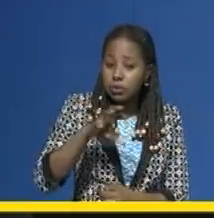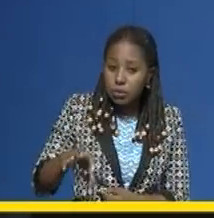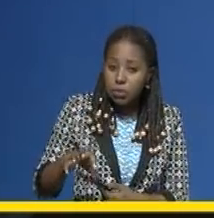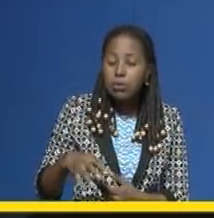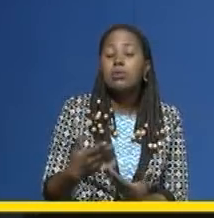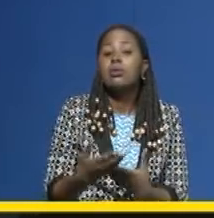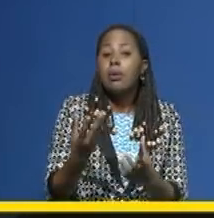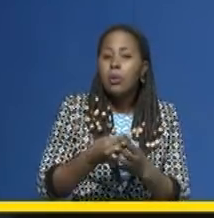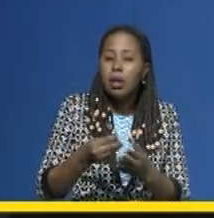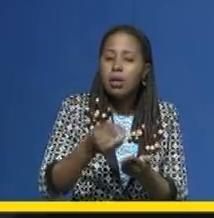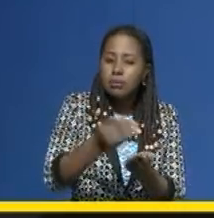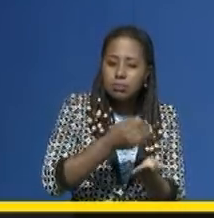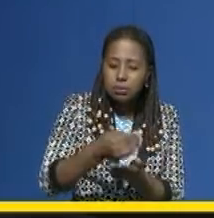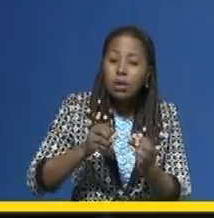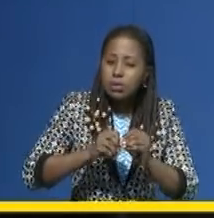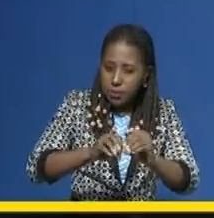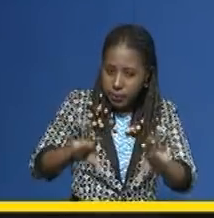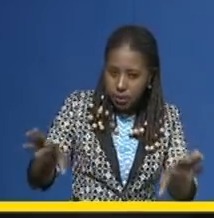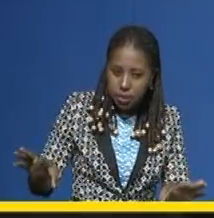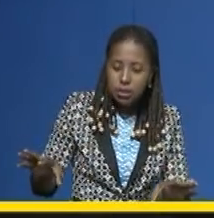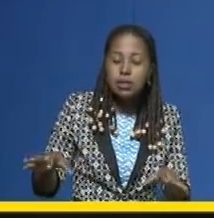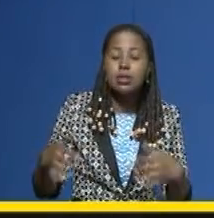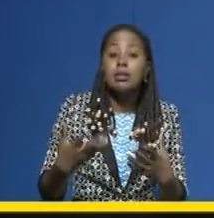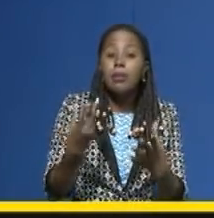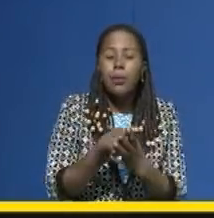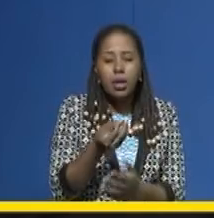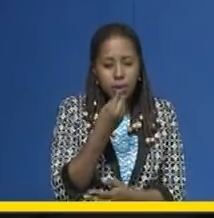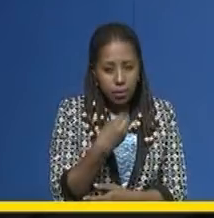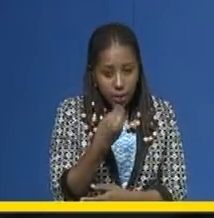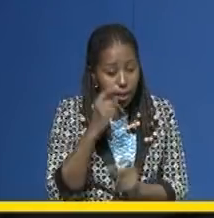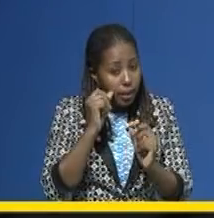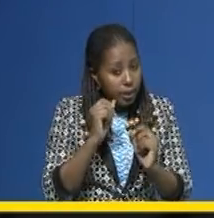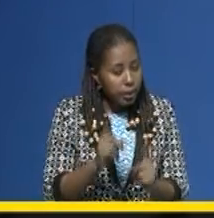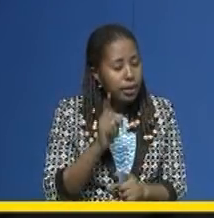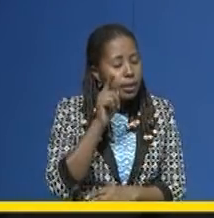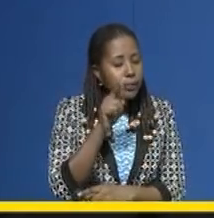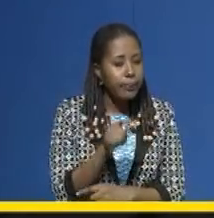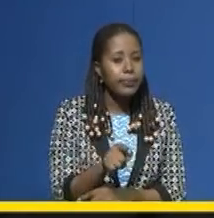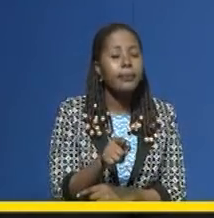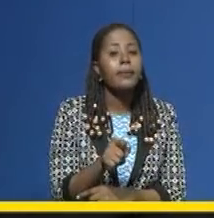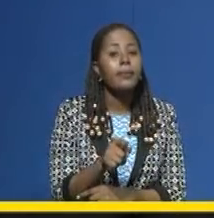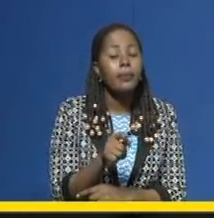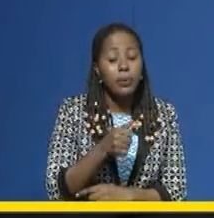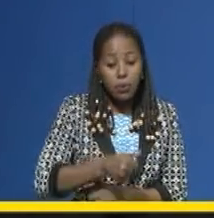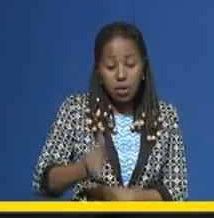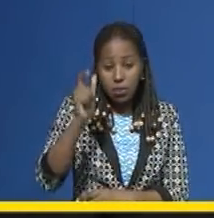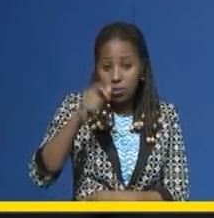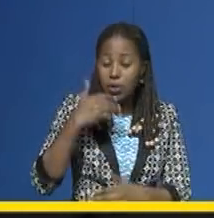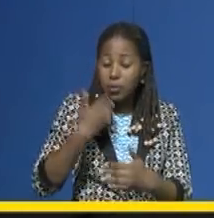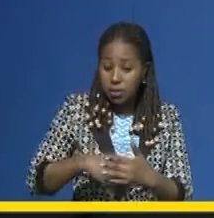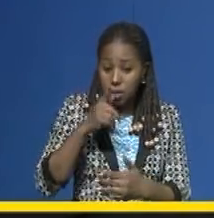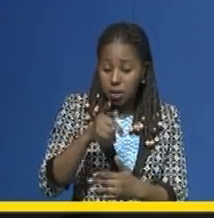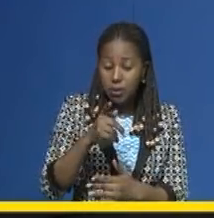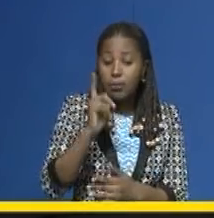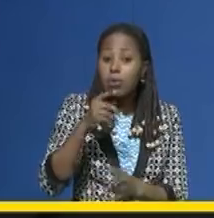ugavi na usambazaji na ulaji. Lakini pale ambapo hawa wafanyabiashara